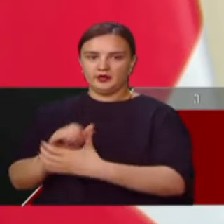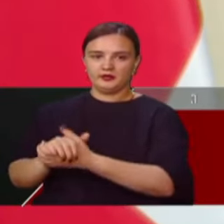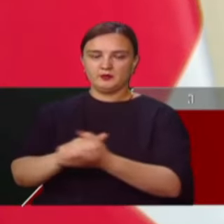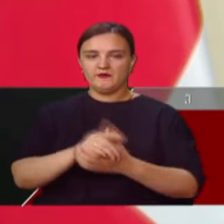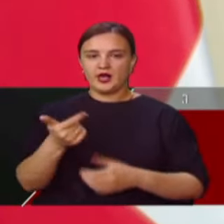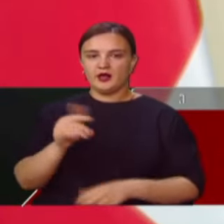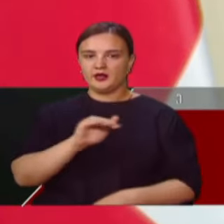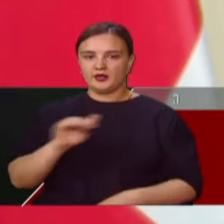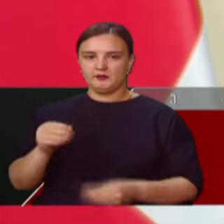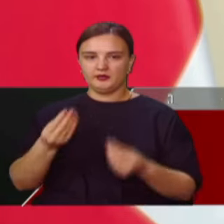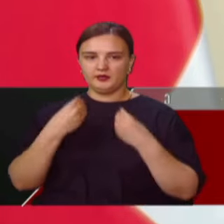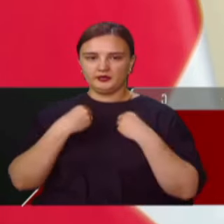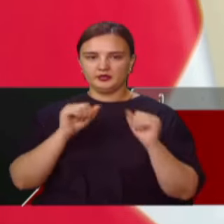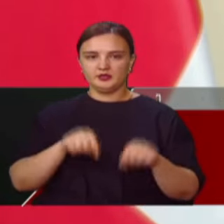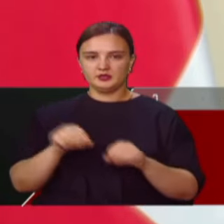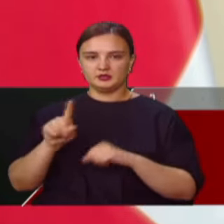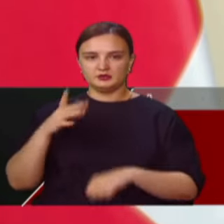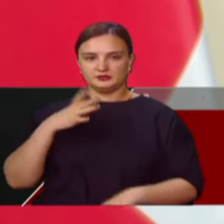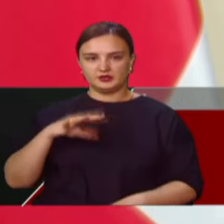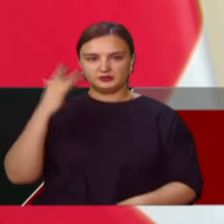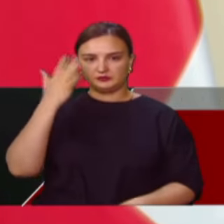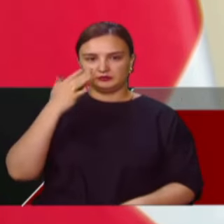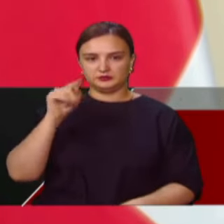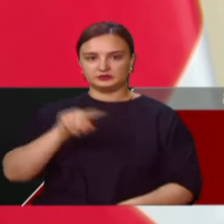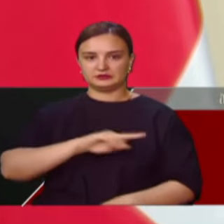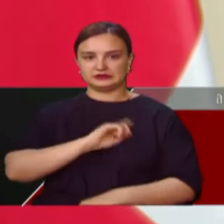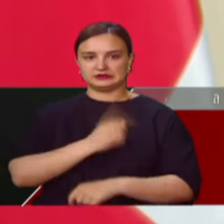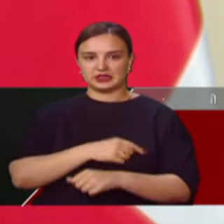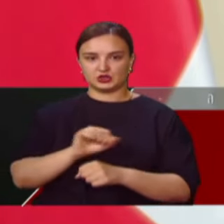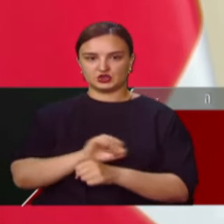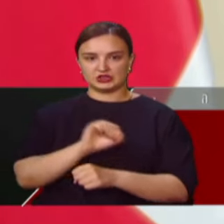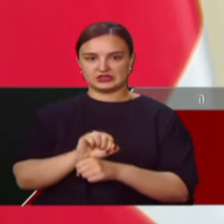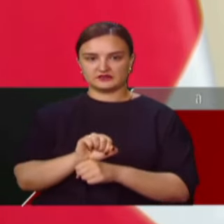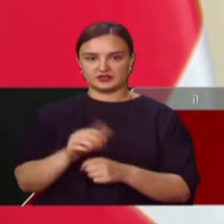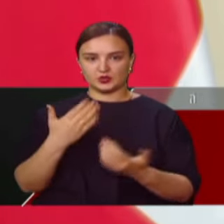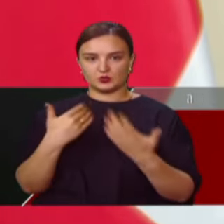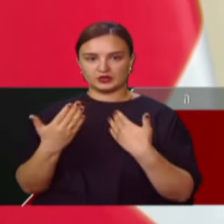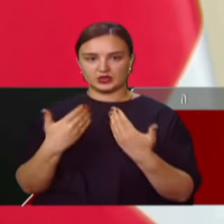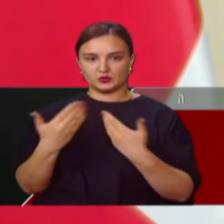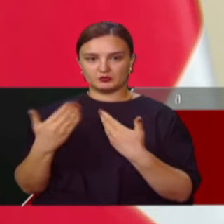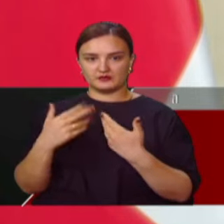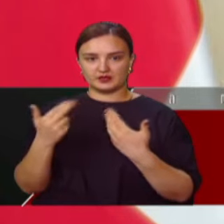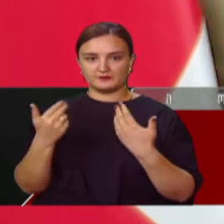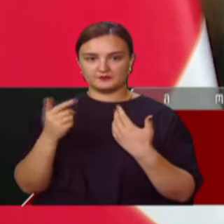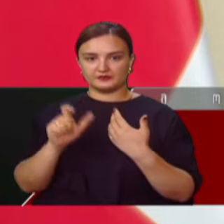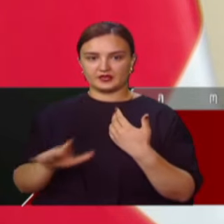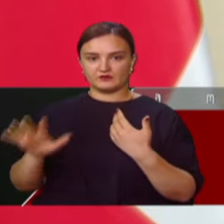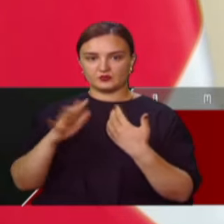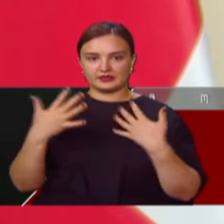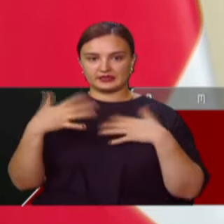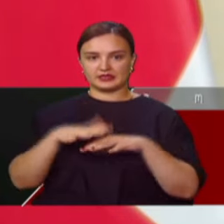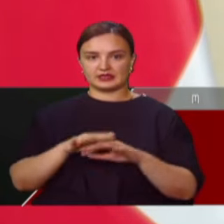გვაძლევს იმის, რომ ქართული ოცნება ძალა, რომელმაც შეწყვიტა ფაქტობრივად ურთიერთობები და ინტეგრაციის